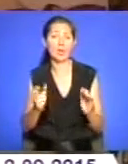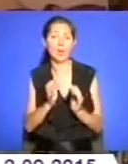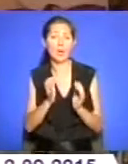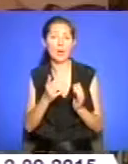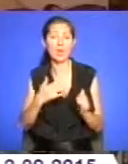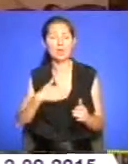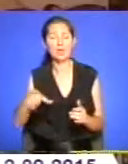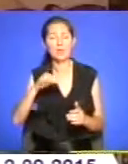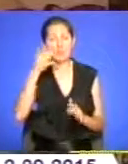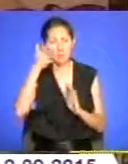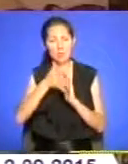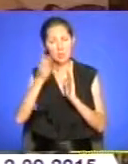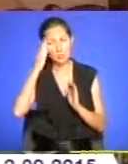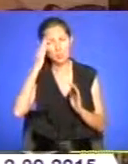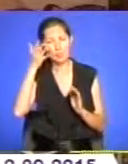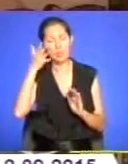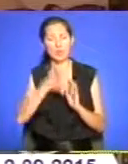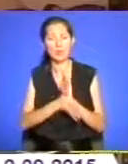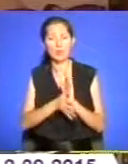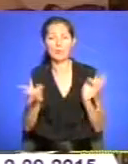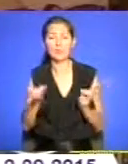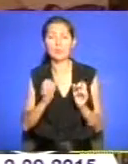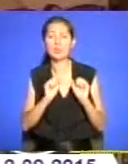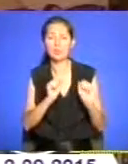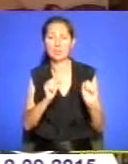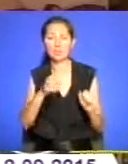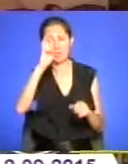що потрібно захищати державу, бо потім нам